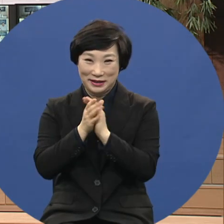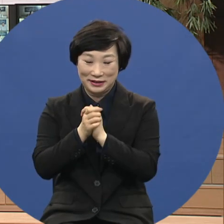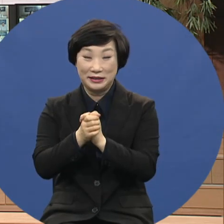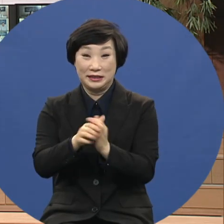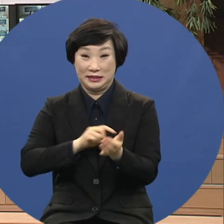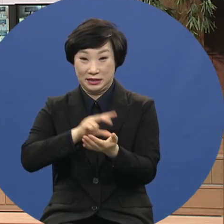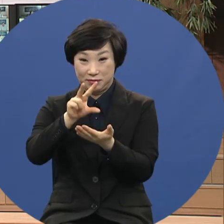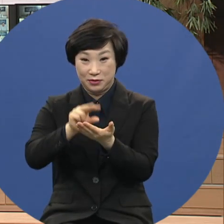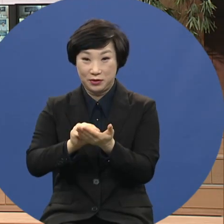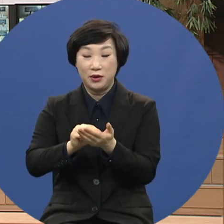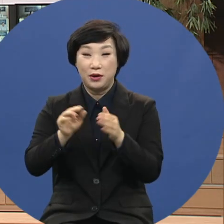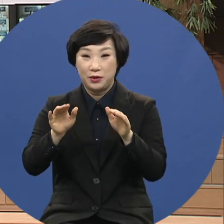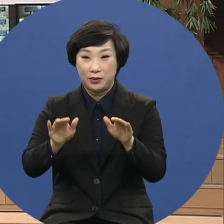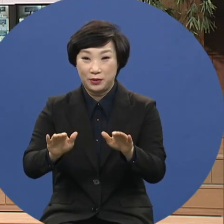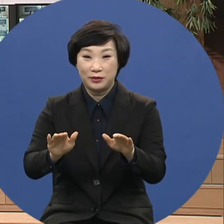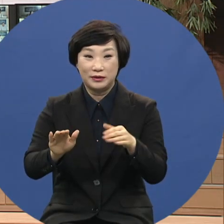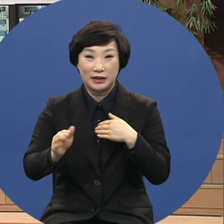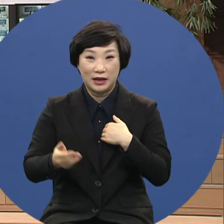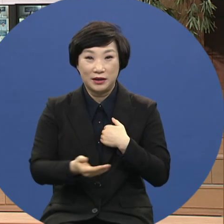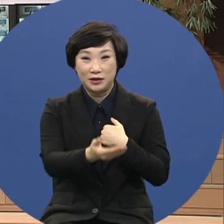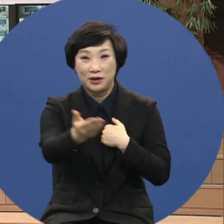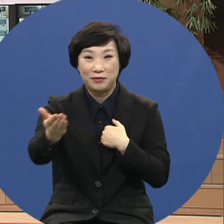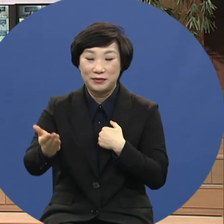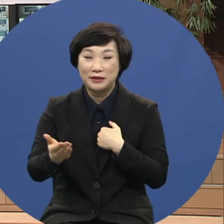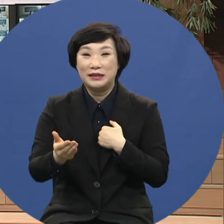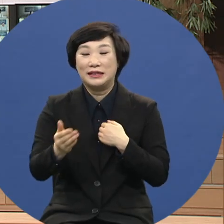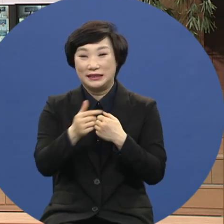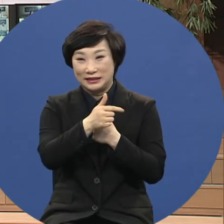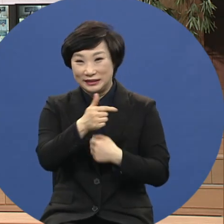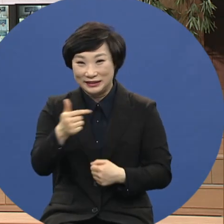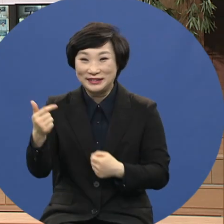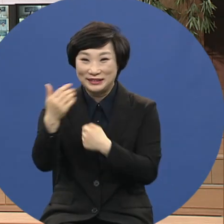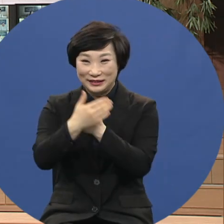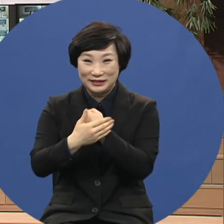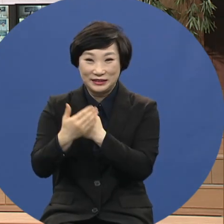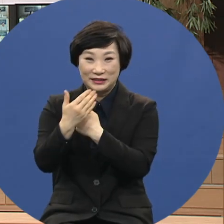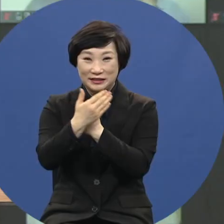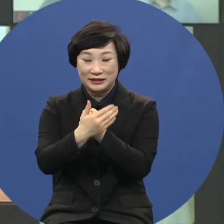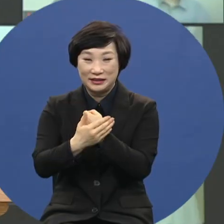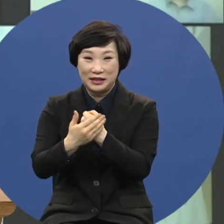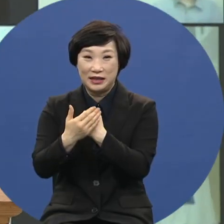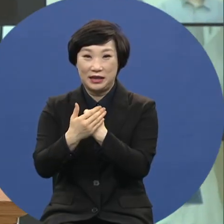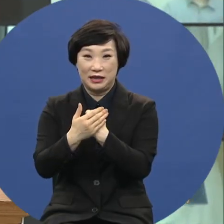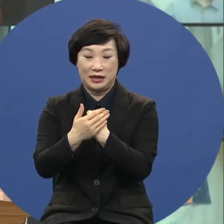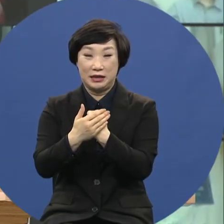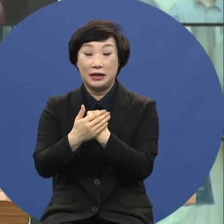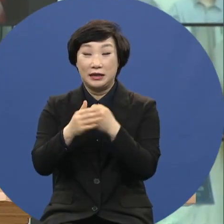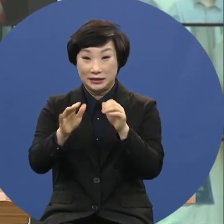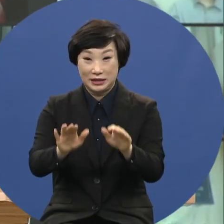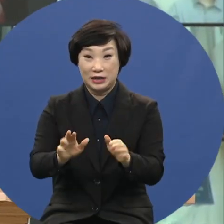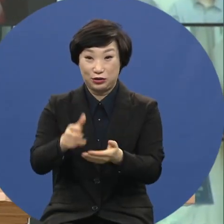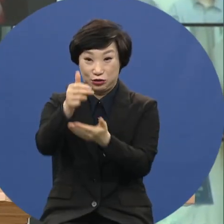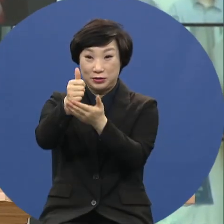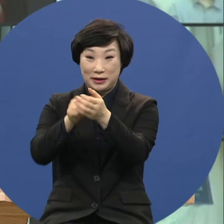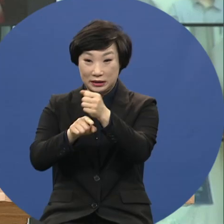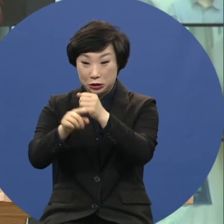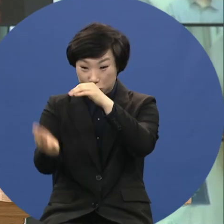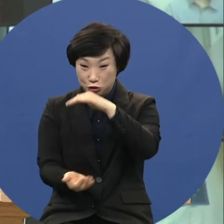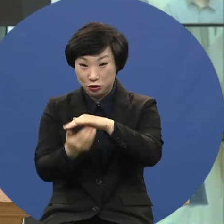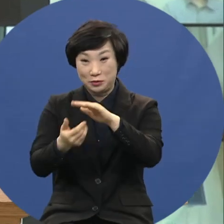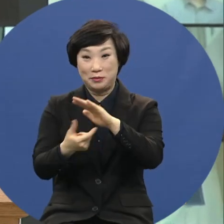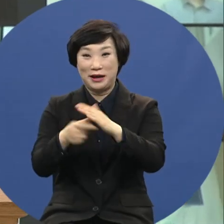이와 같은 제목으로 큰 은혜가 뜻을 이룰